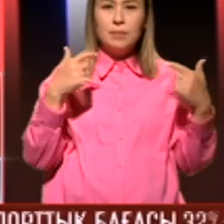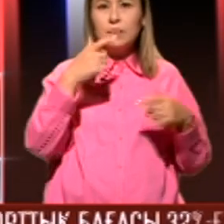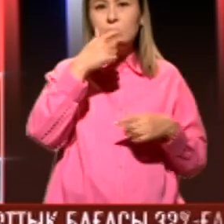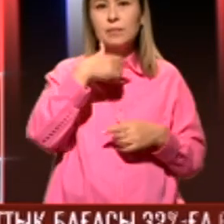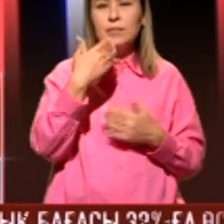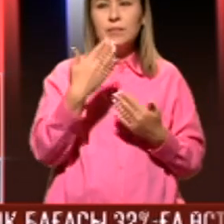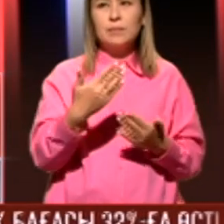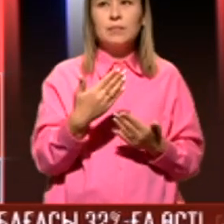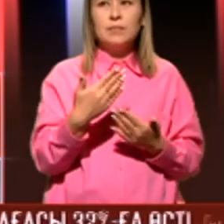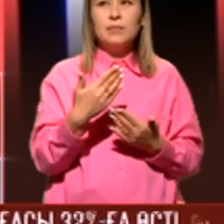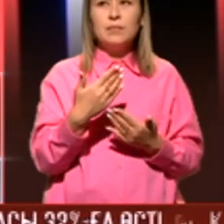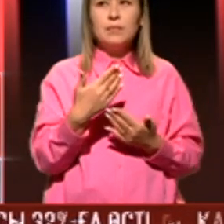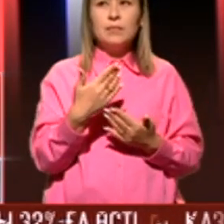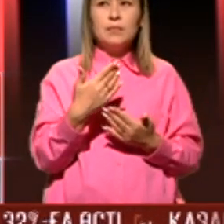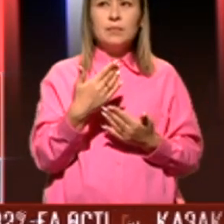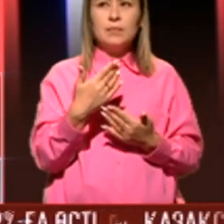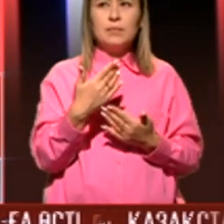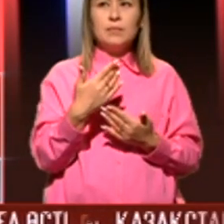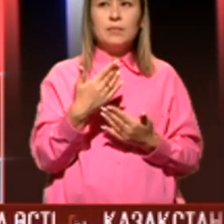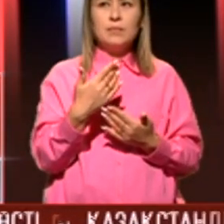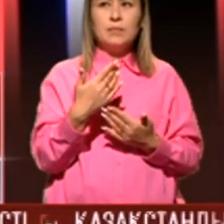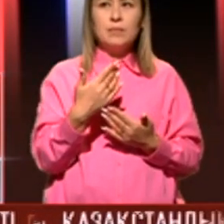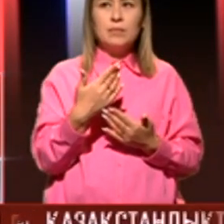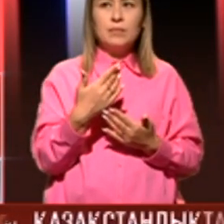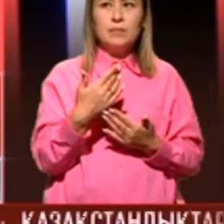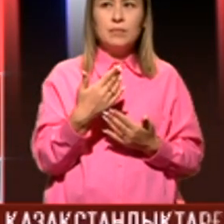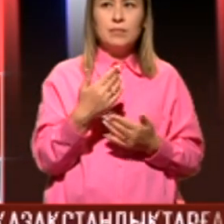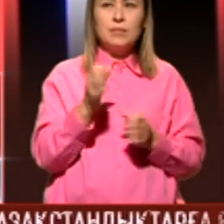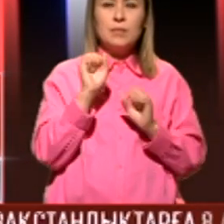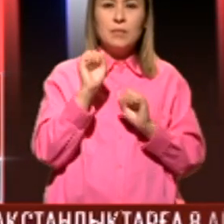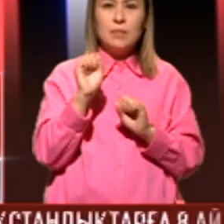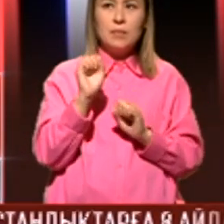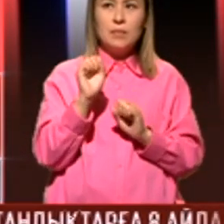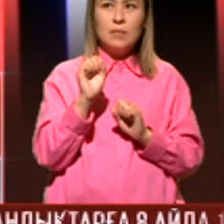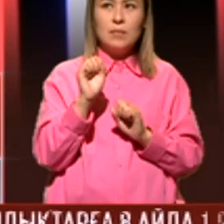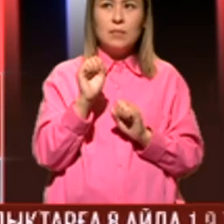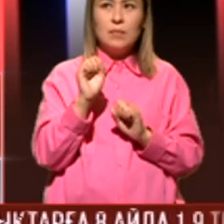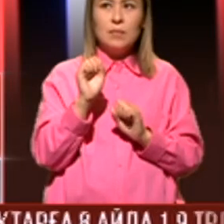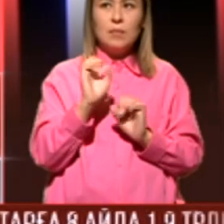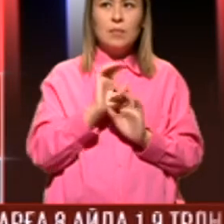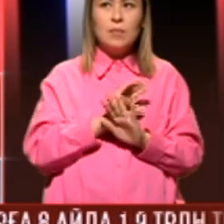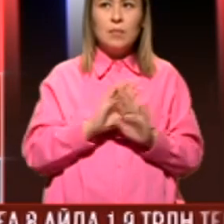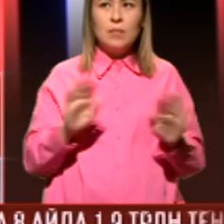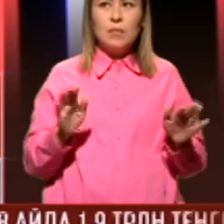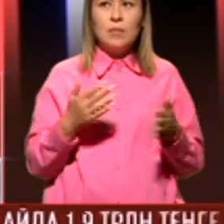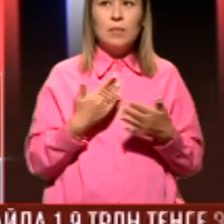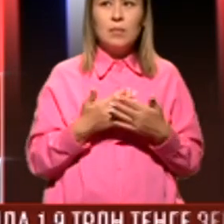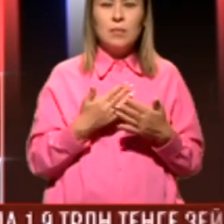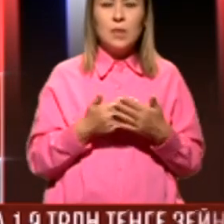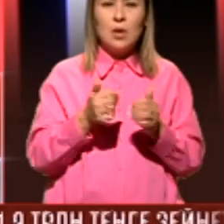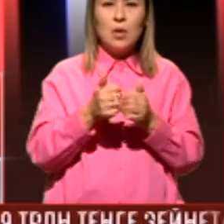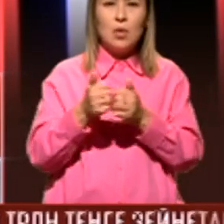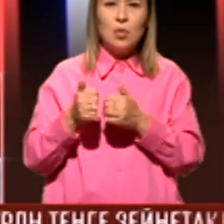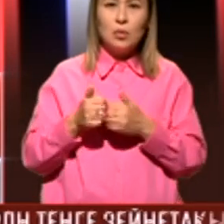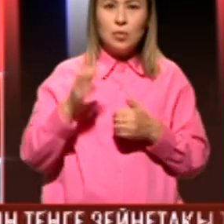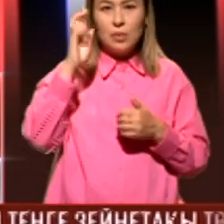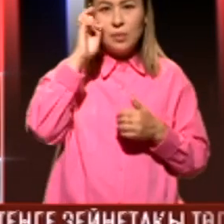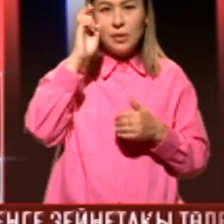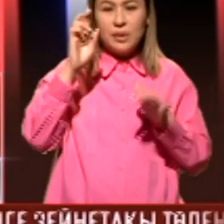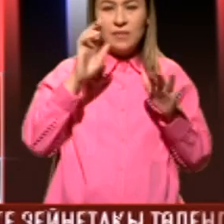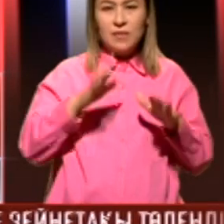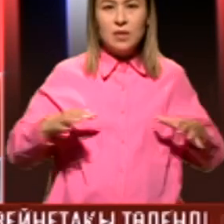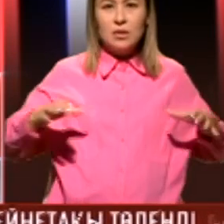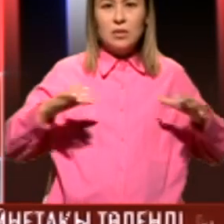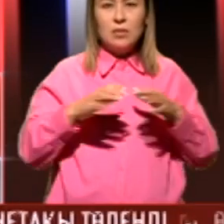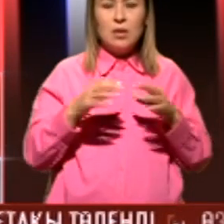Біз біріншіден сақтасын деп тілейік. Болмасын ондай жағдай. Біздің мынау көрші мемлекеттердегі